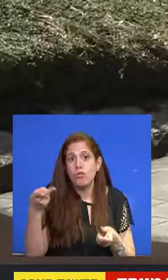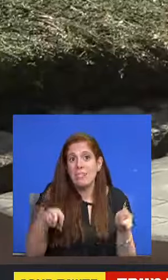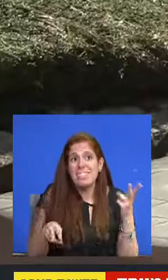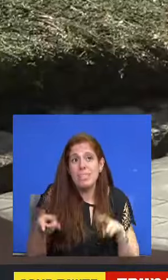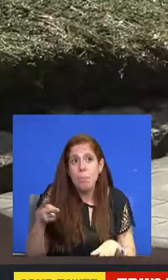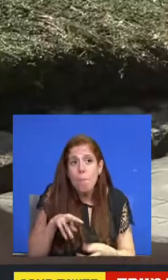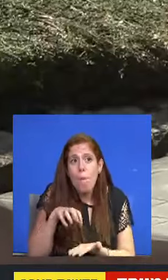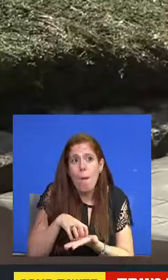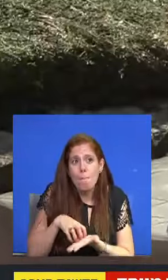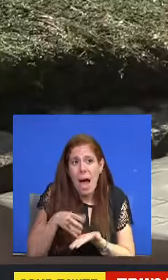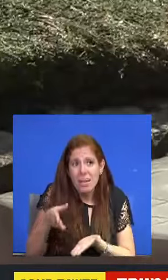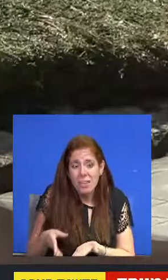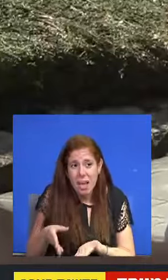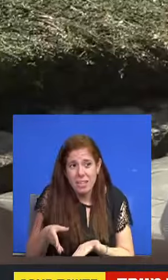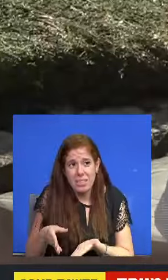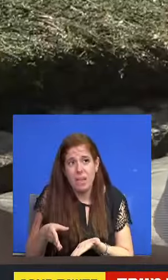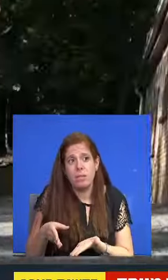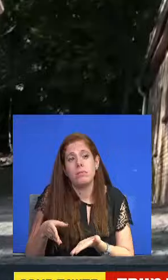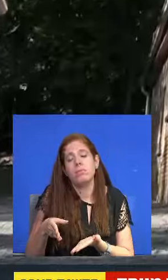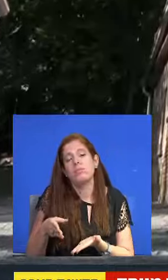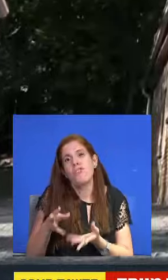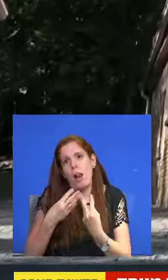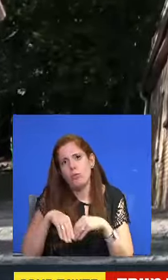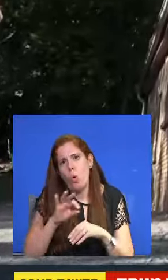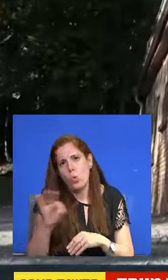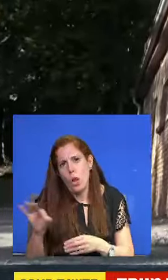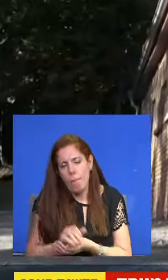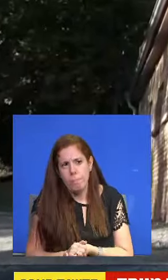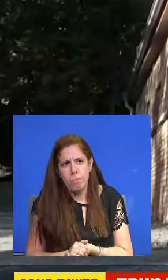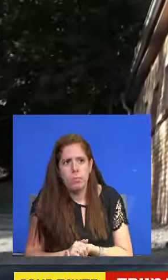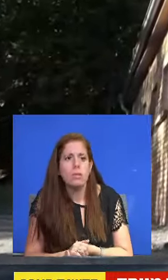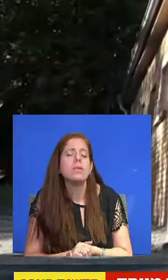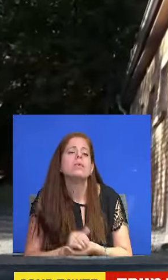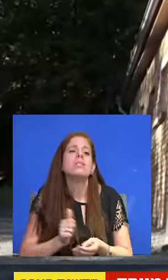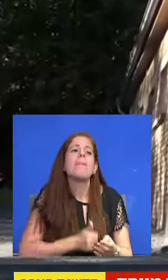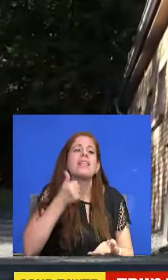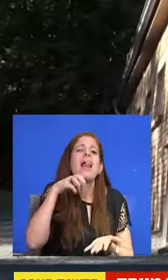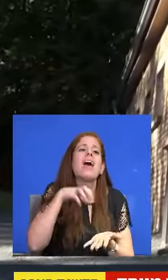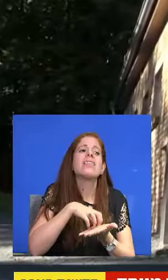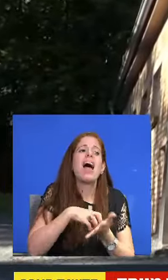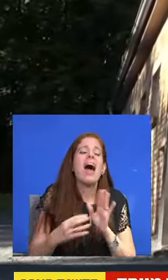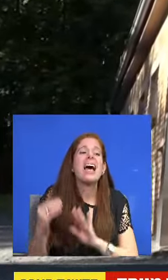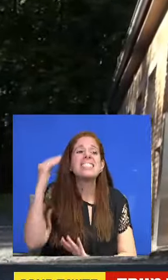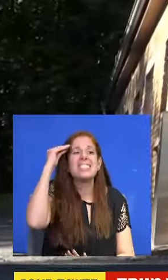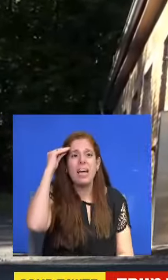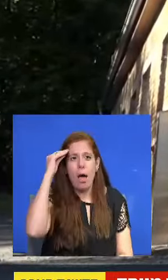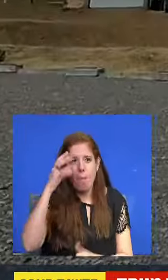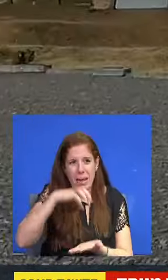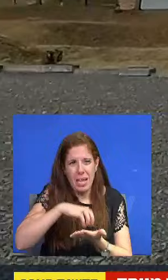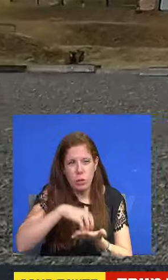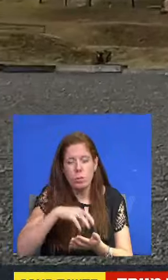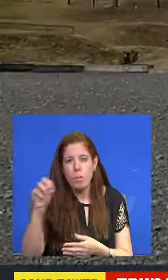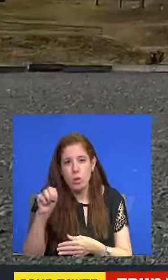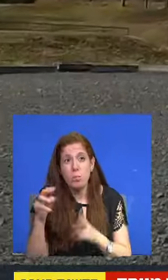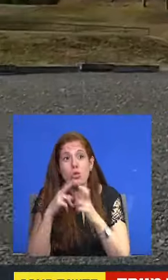to the relatives of the victims of Mittelbau-Dora. זהו מנהל אתר ההנצחה במחנה הריכוז מיטלבאו-דורה שבתחומי העיר נורדהאוזן.